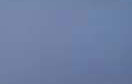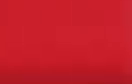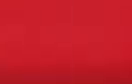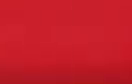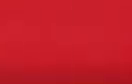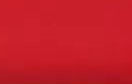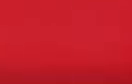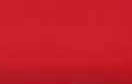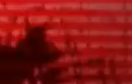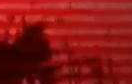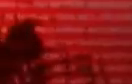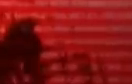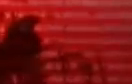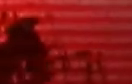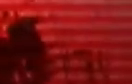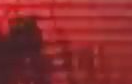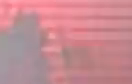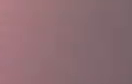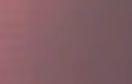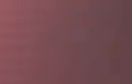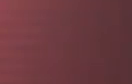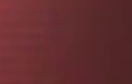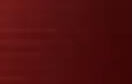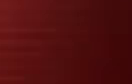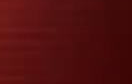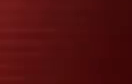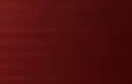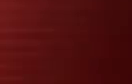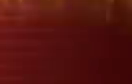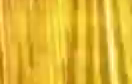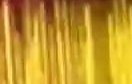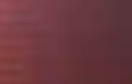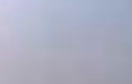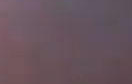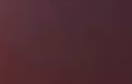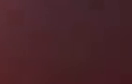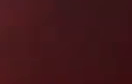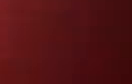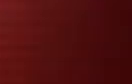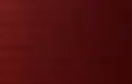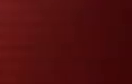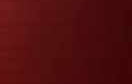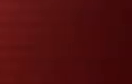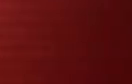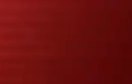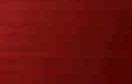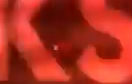Hepe, Luchi Cruz Valdez. Simula na ang aksyon.